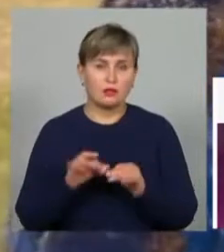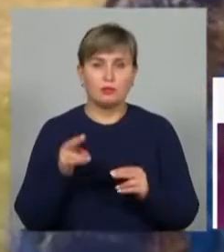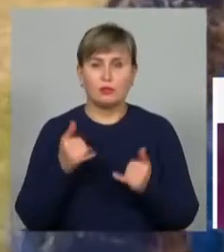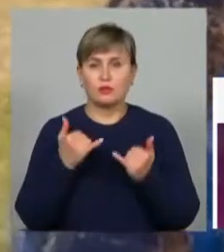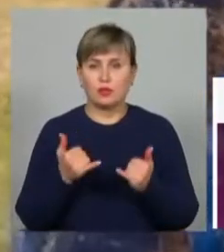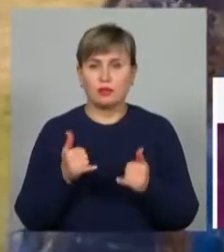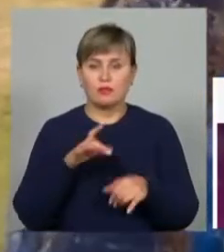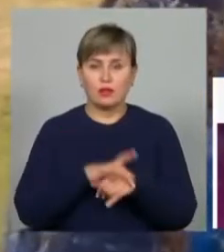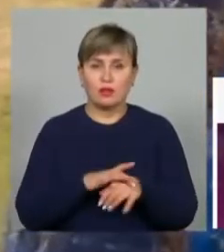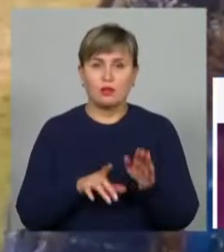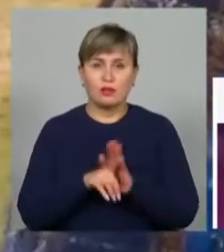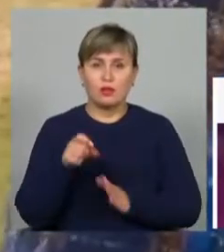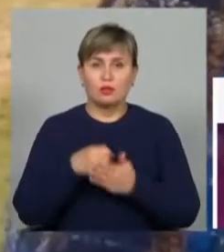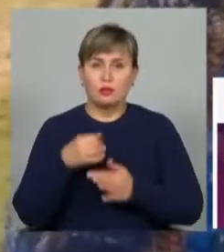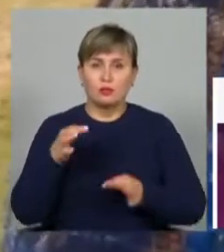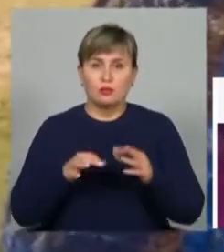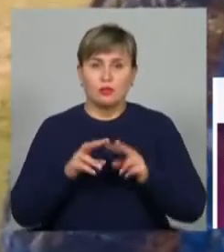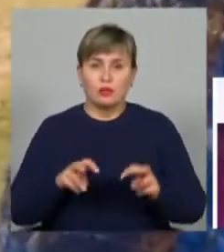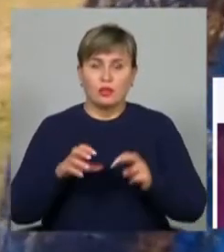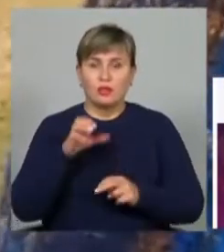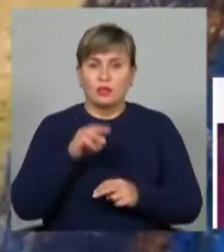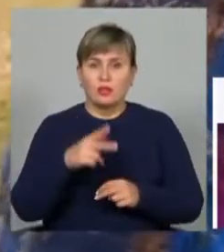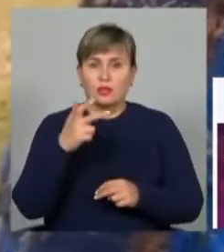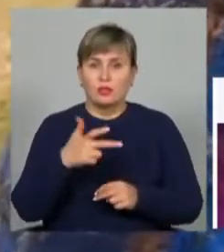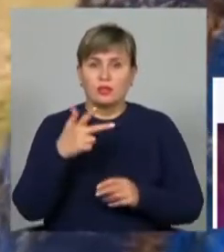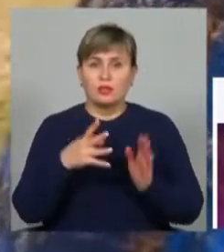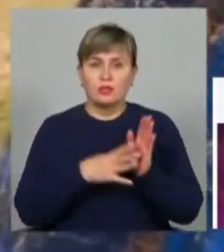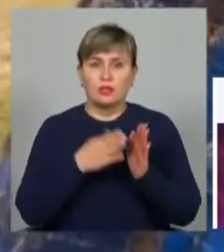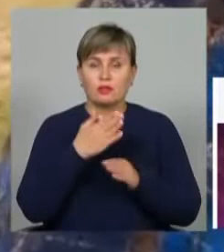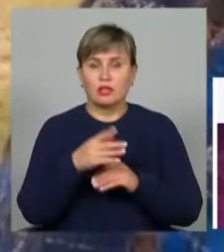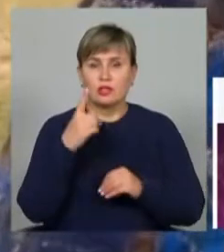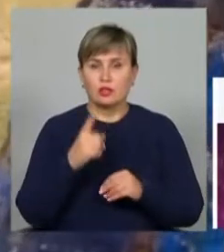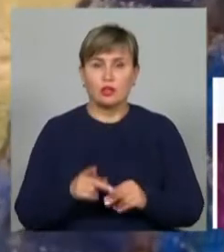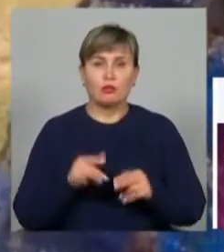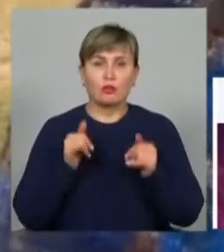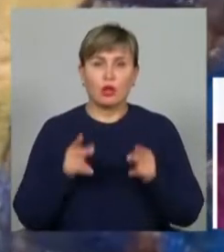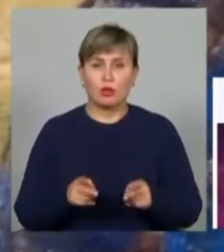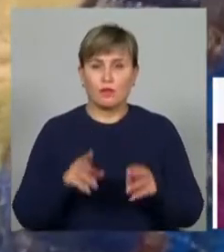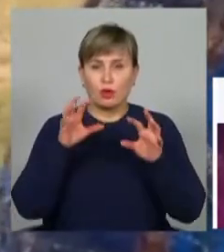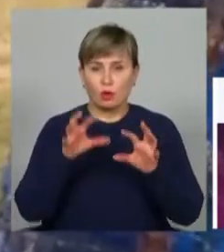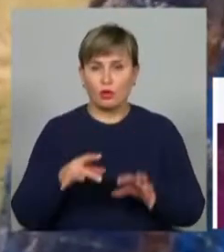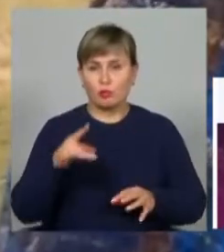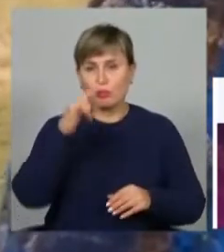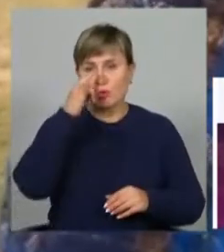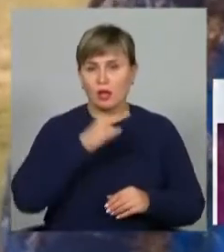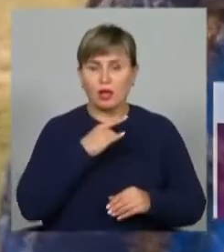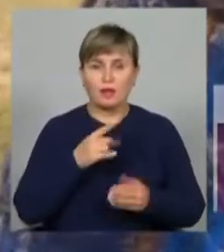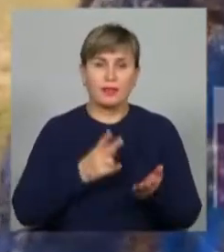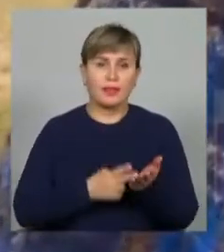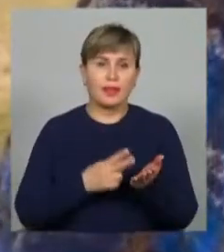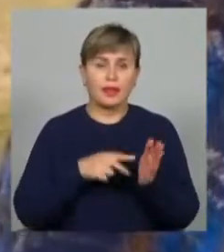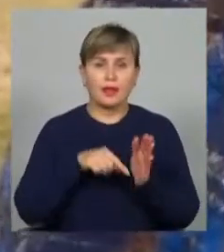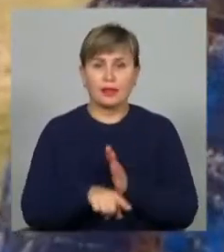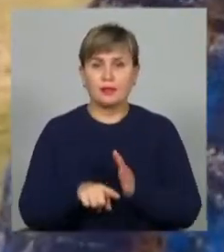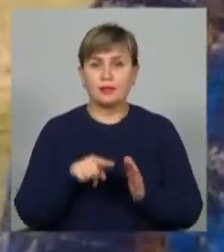факту начато досудебное расследование по статье 339, части 1 Уголовного кодекса Республики Казахстан. Вещественные доказательства в количестве